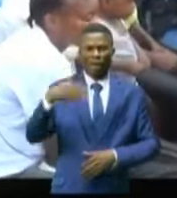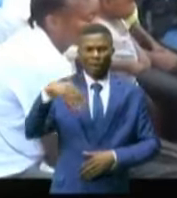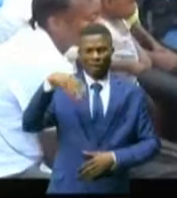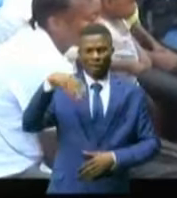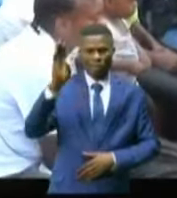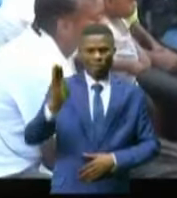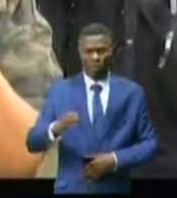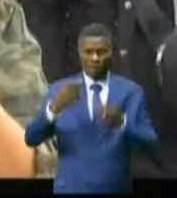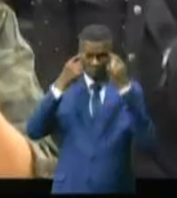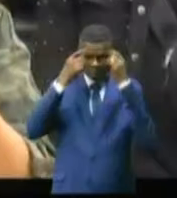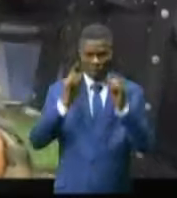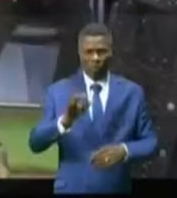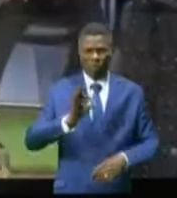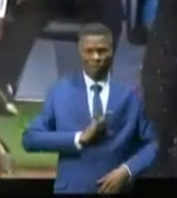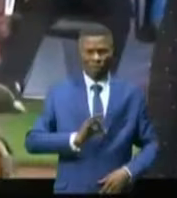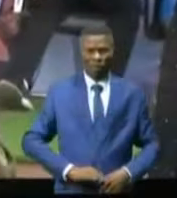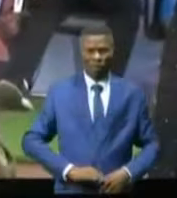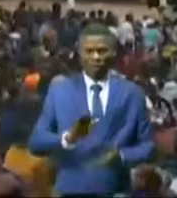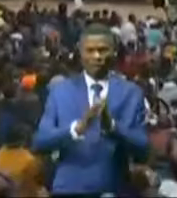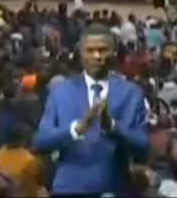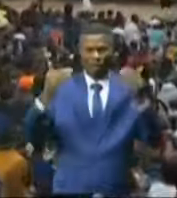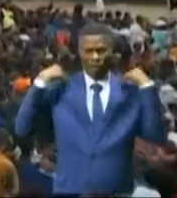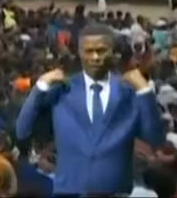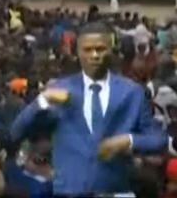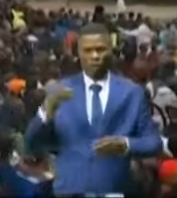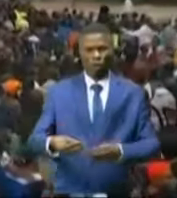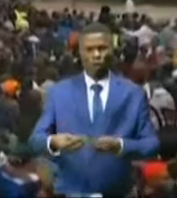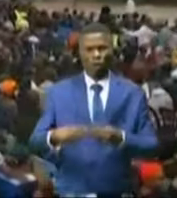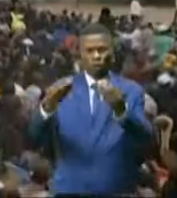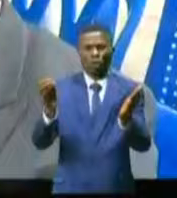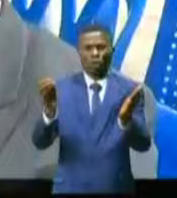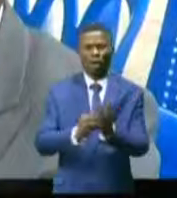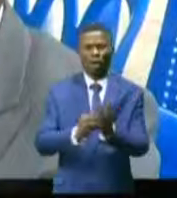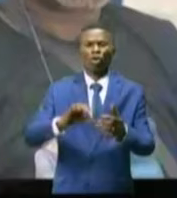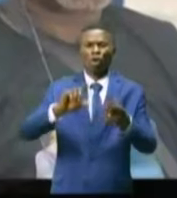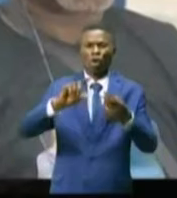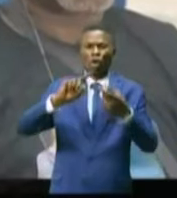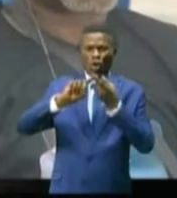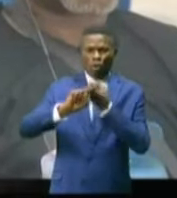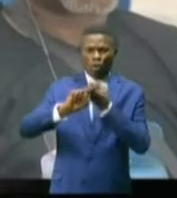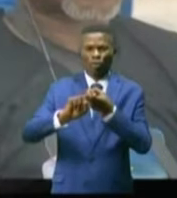que le président Tshisekedi nous dit, je vous fais confiance pour son mandat.